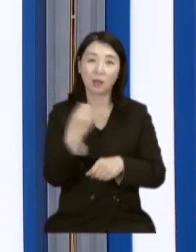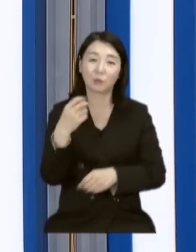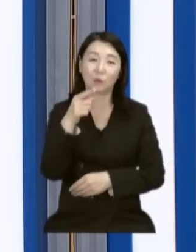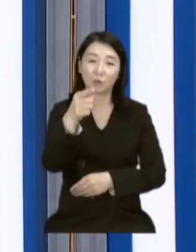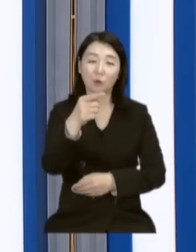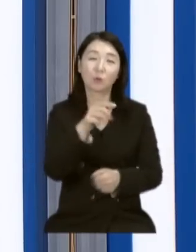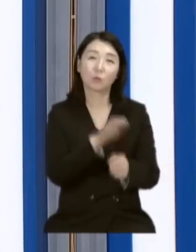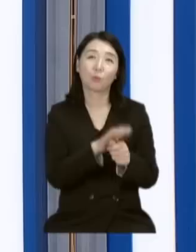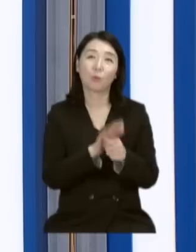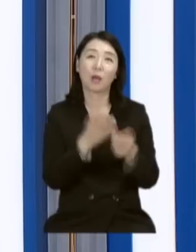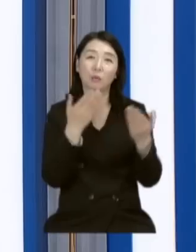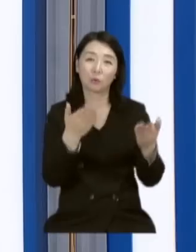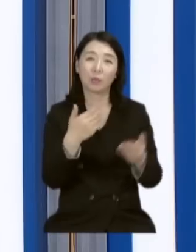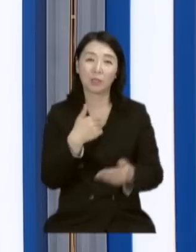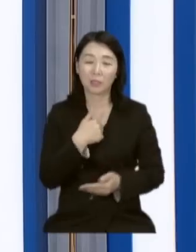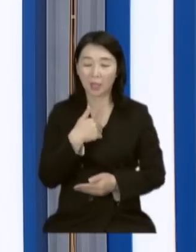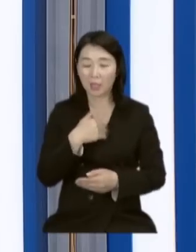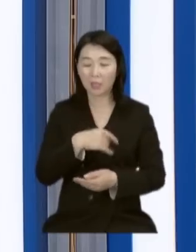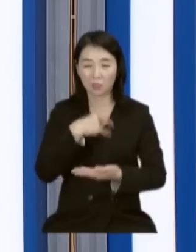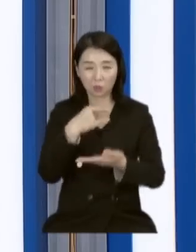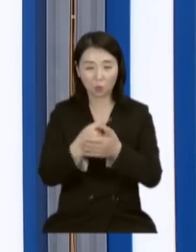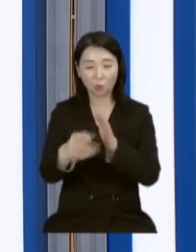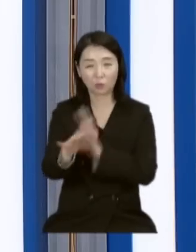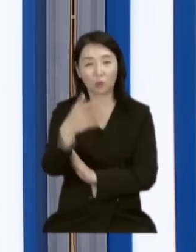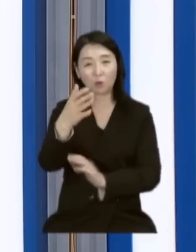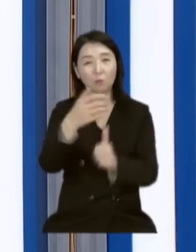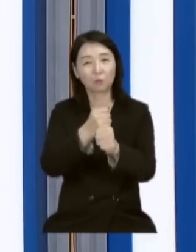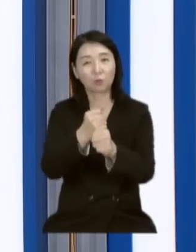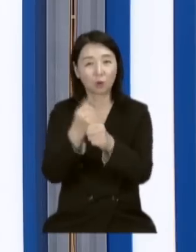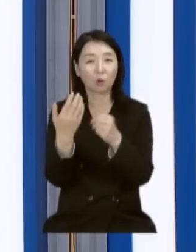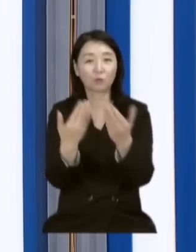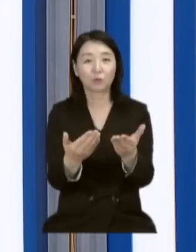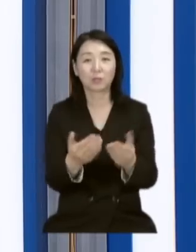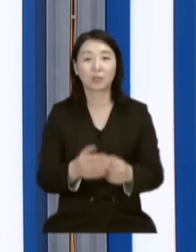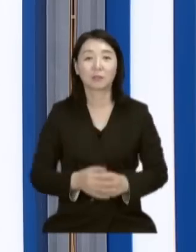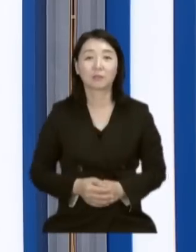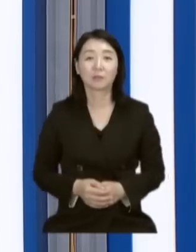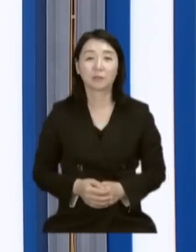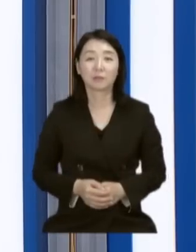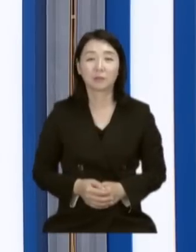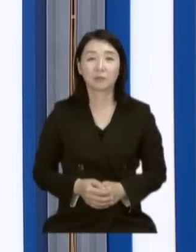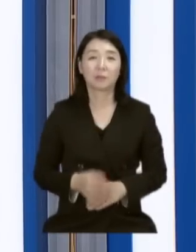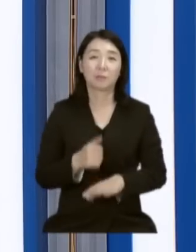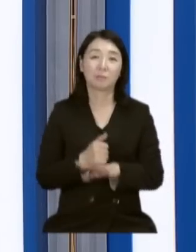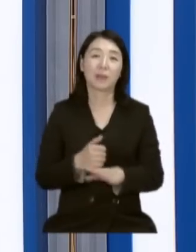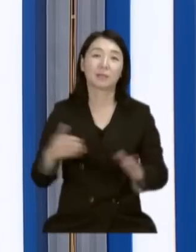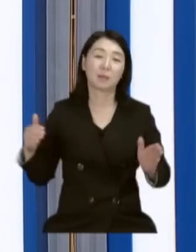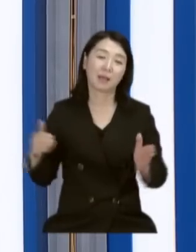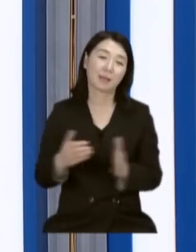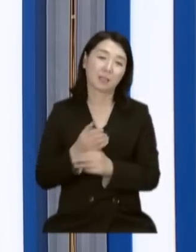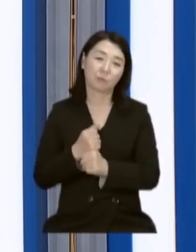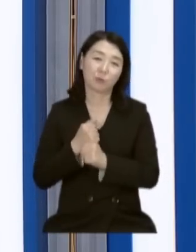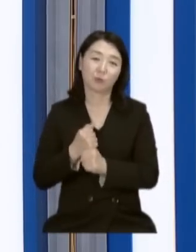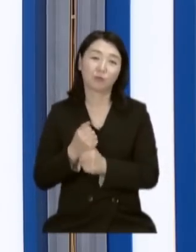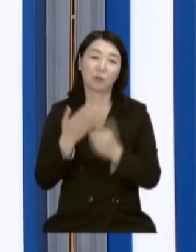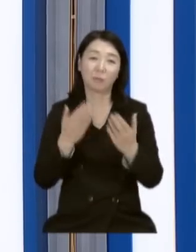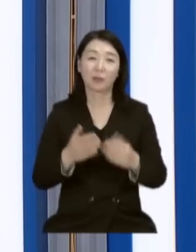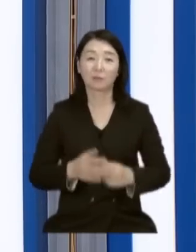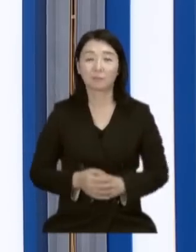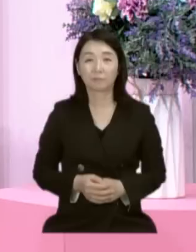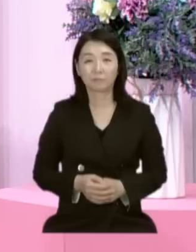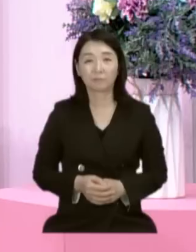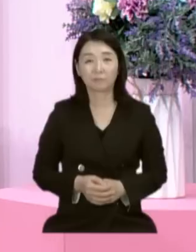너를 도와주리라, 나의 의로운 오른손으로 너를 붙들리라. 끝까지 붙든다고 말씀하시지 않습니까? 네, 예. 네.